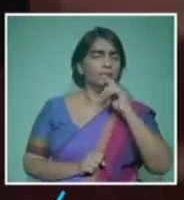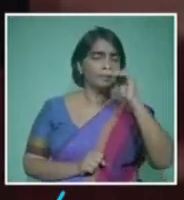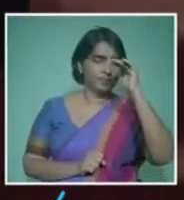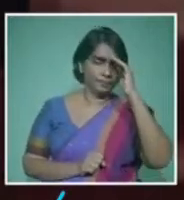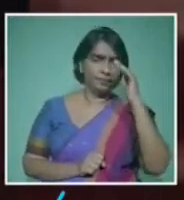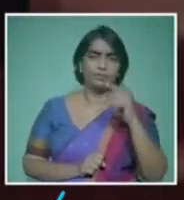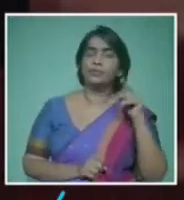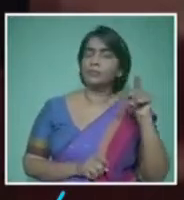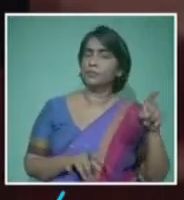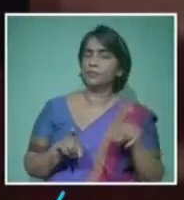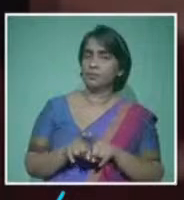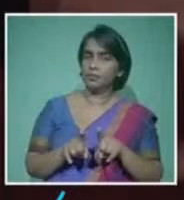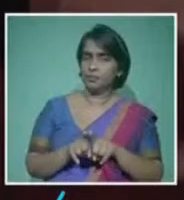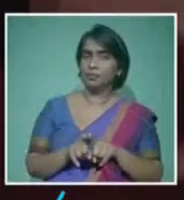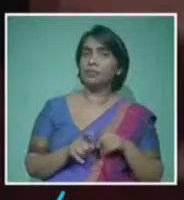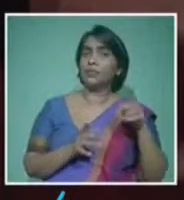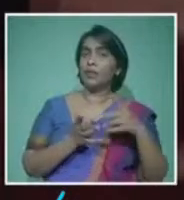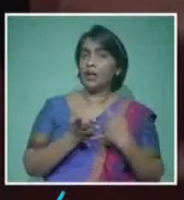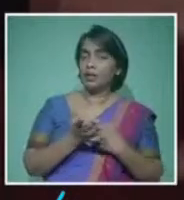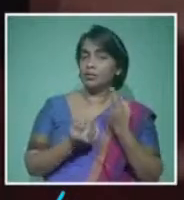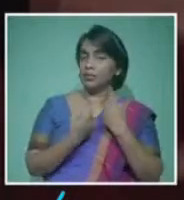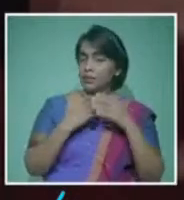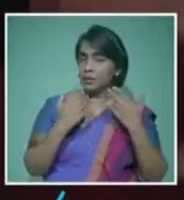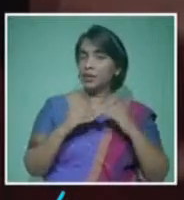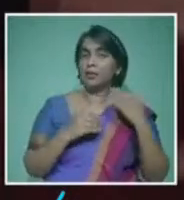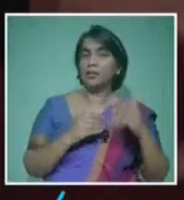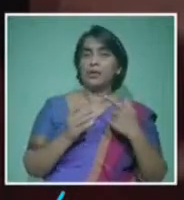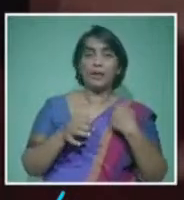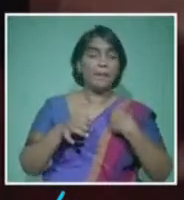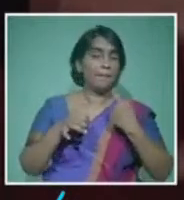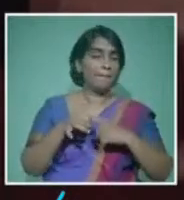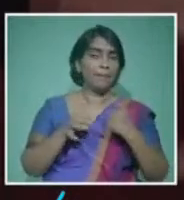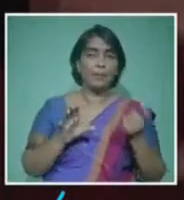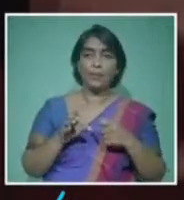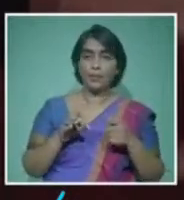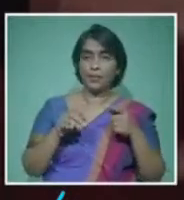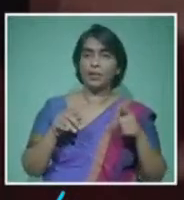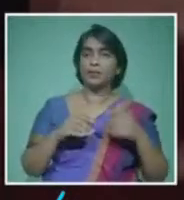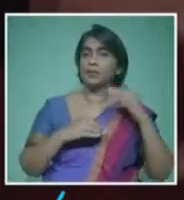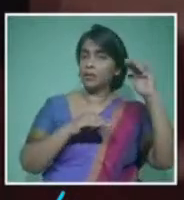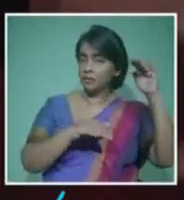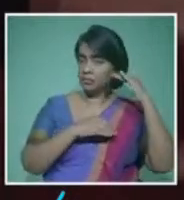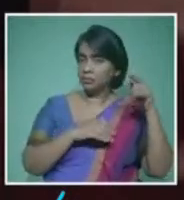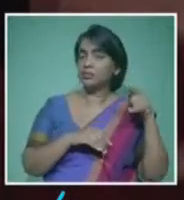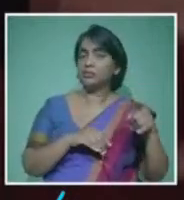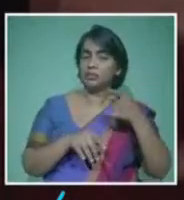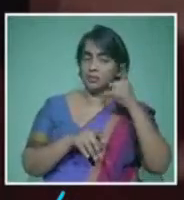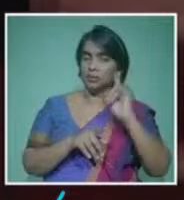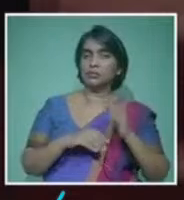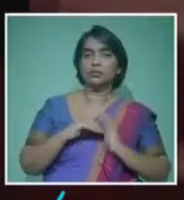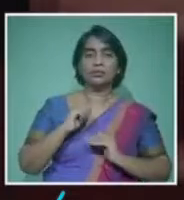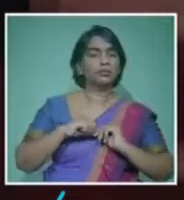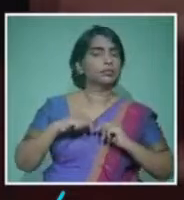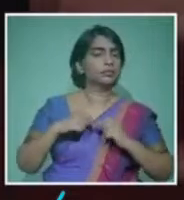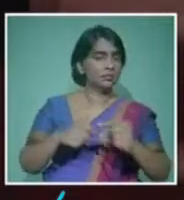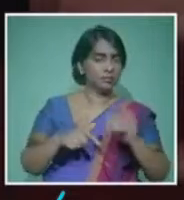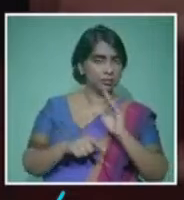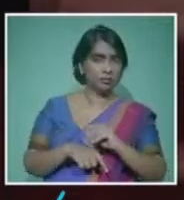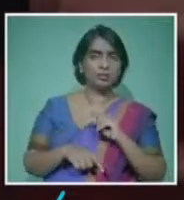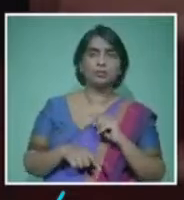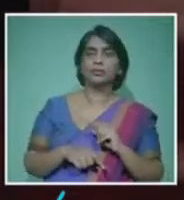කථානායකතුමනි. එසේ වෙතත් රේගු පරීක්ෂණයෙන් පසු මෙම ප්‍රශ්නගත කිරිපිටි තොගය ආනයනකරු විසින් නියමිත ක්‍රමවේදයේ අනුගමනය